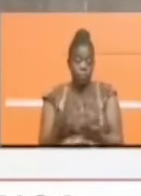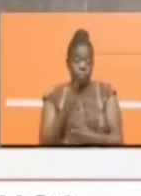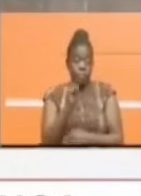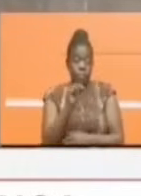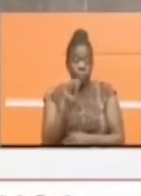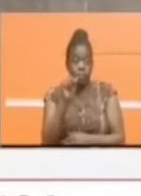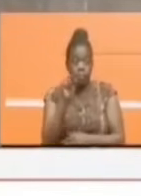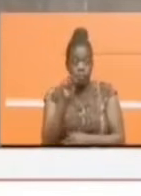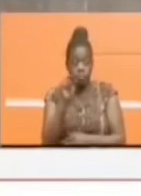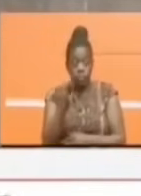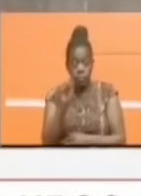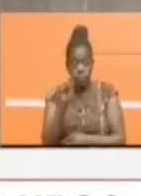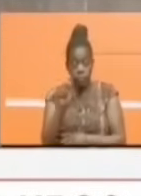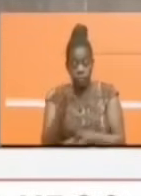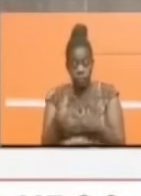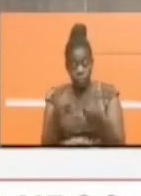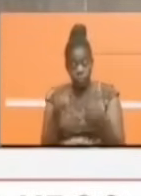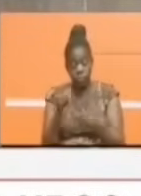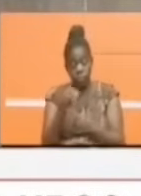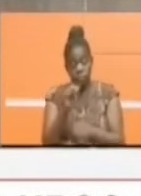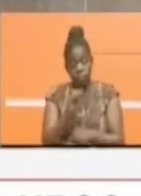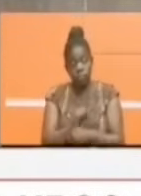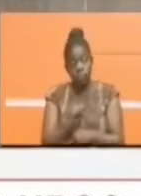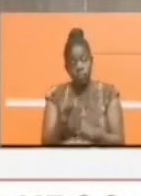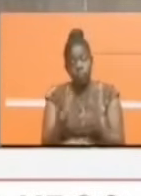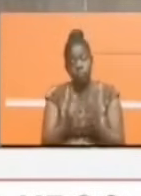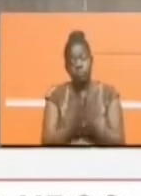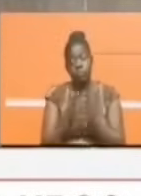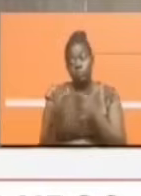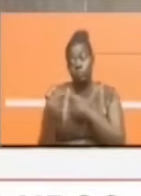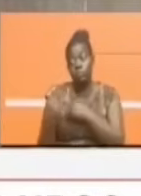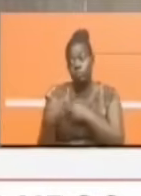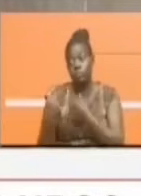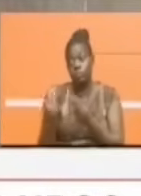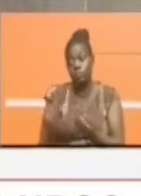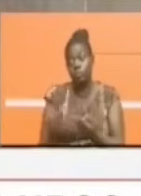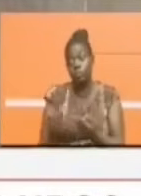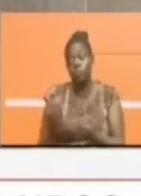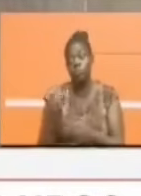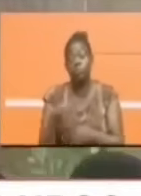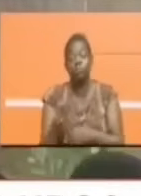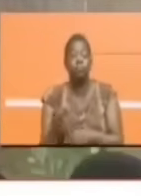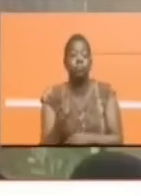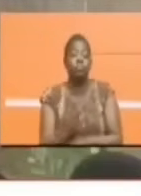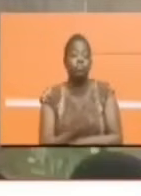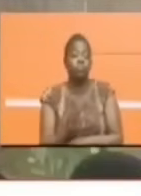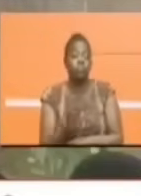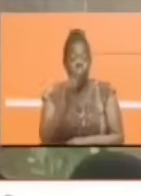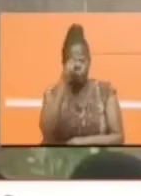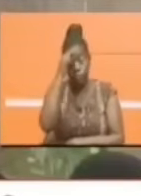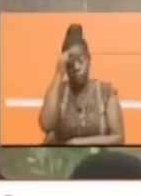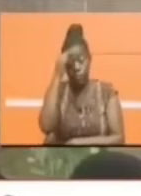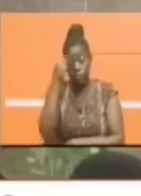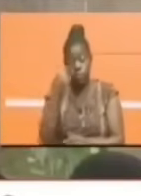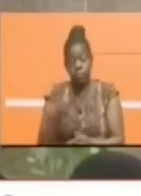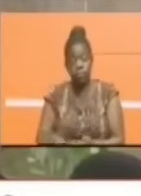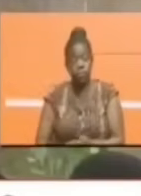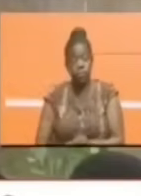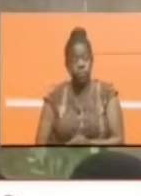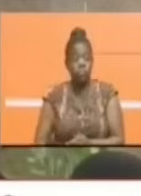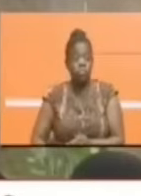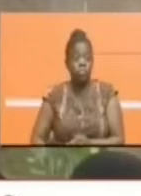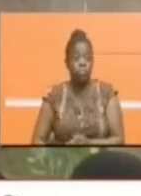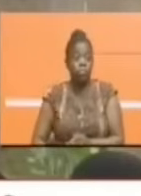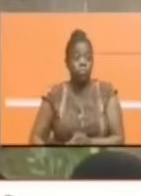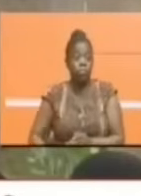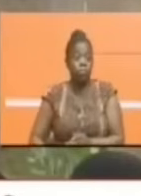had not been assigned their roles and responsibilities by their supervisor. Reason is that many of them did